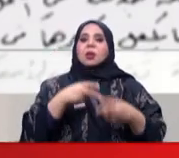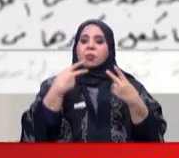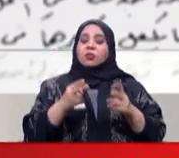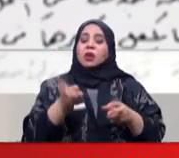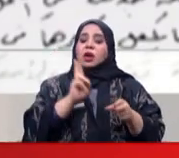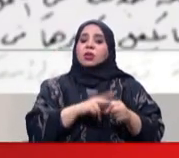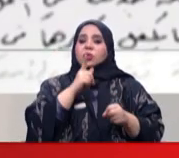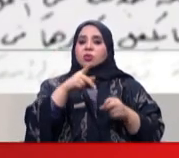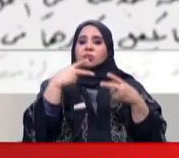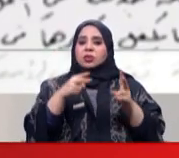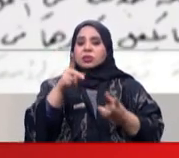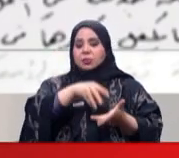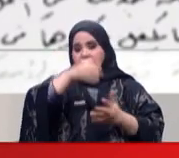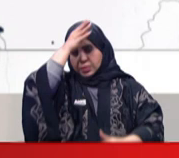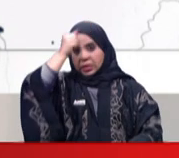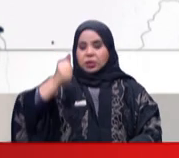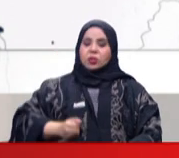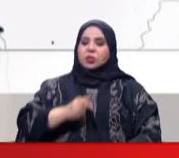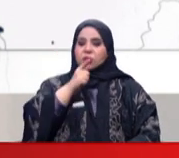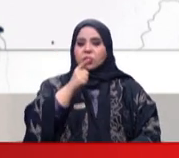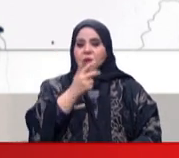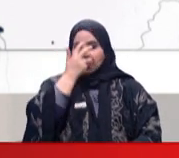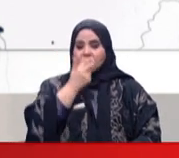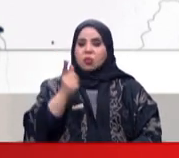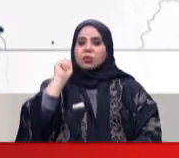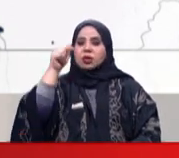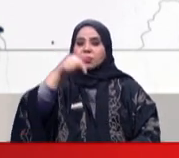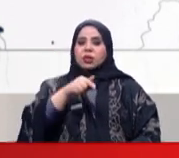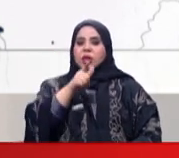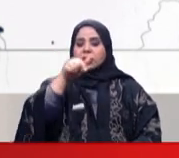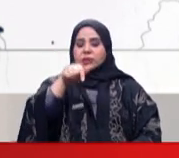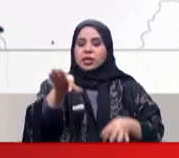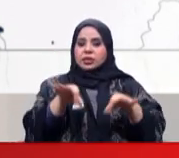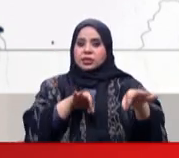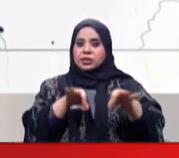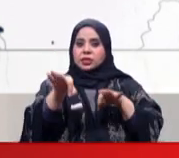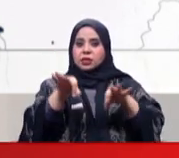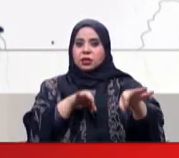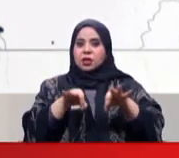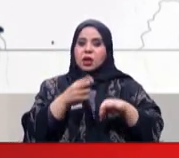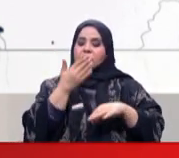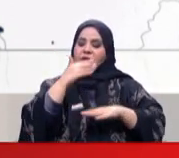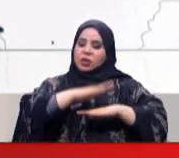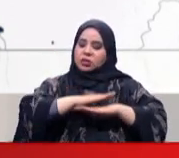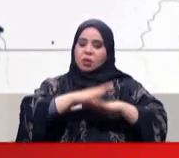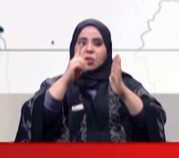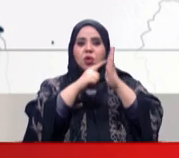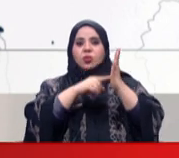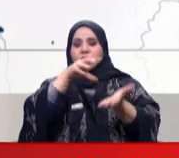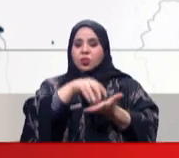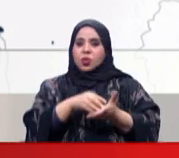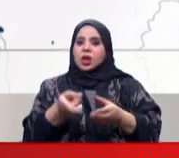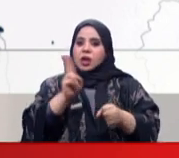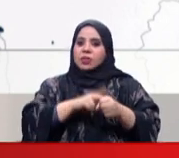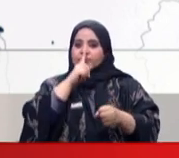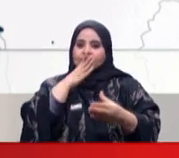أن مملكة البحرين طوال تاريخها انتهجت دائما سياسة أساسها احترام سيادة الدول، أساسها عدم التدخل في